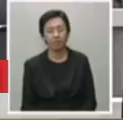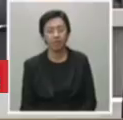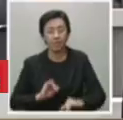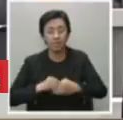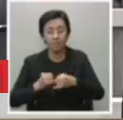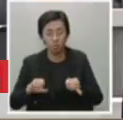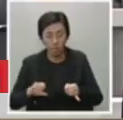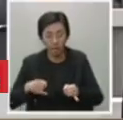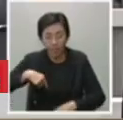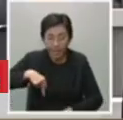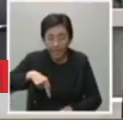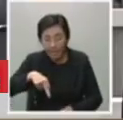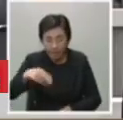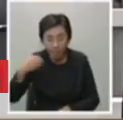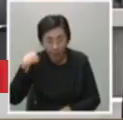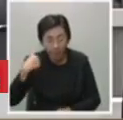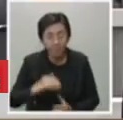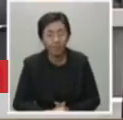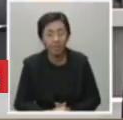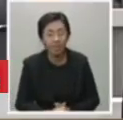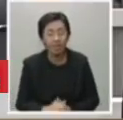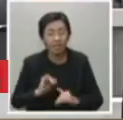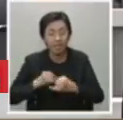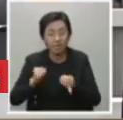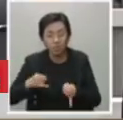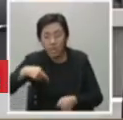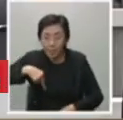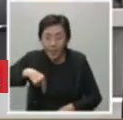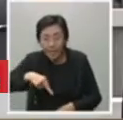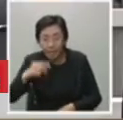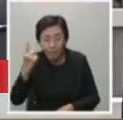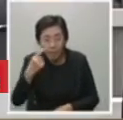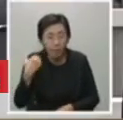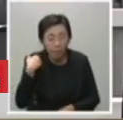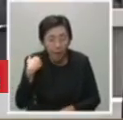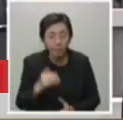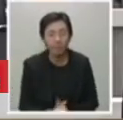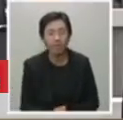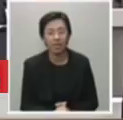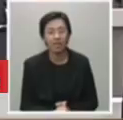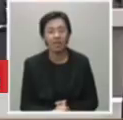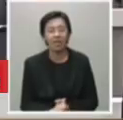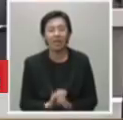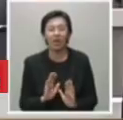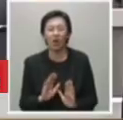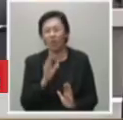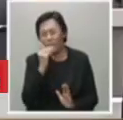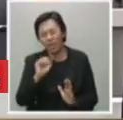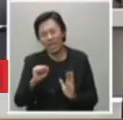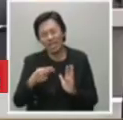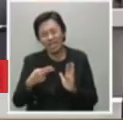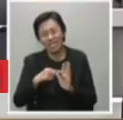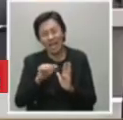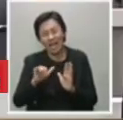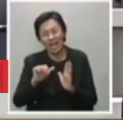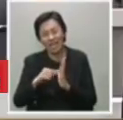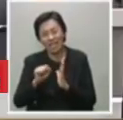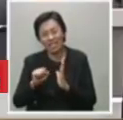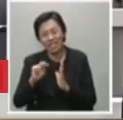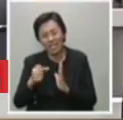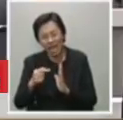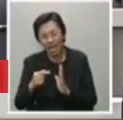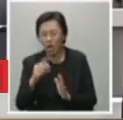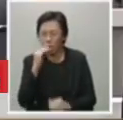มครับเคยไหมฮะท่านประธานครับท่านผมจะติดปากด้วยท่านสหายแสงอยู่ด้วยแล้ววันนี้สื่อมวลชนเขียนถึงท่านทั้